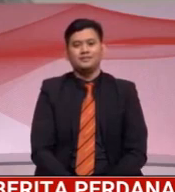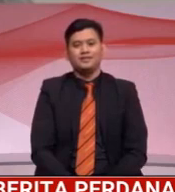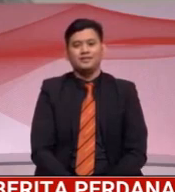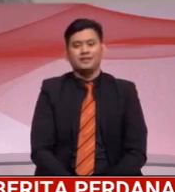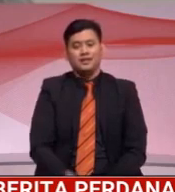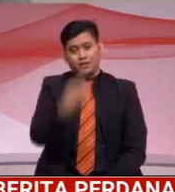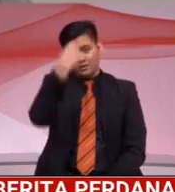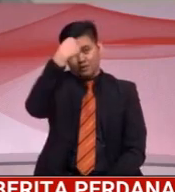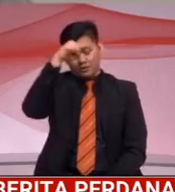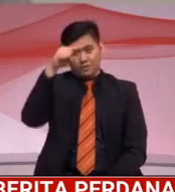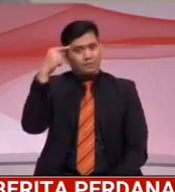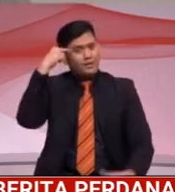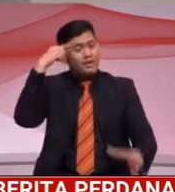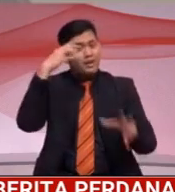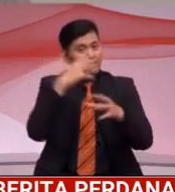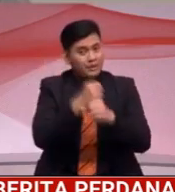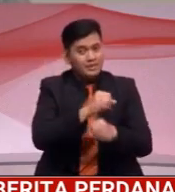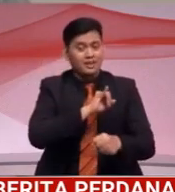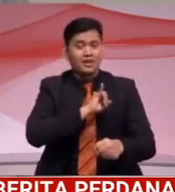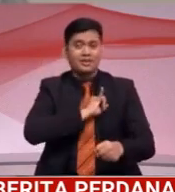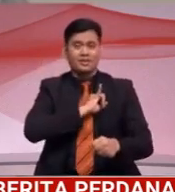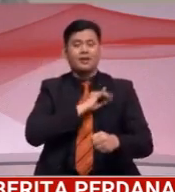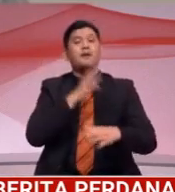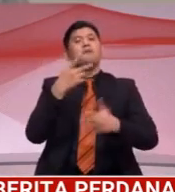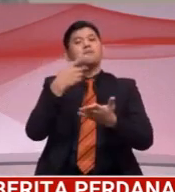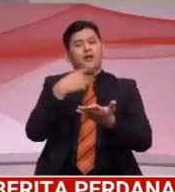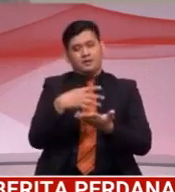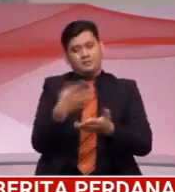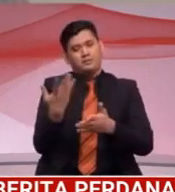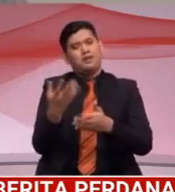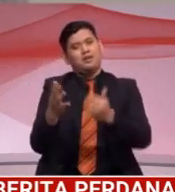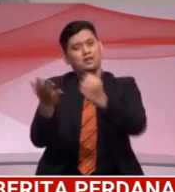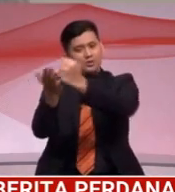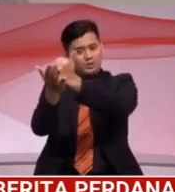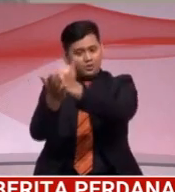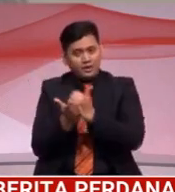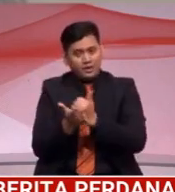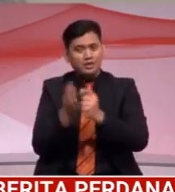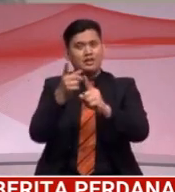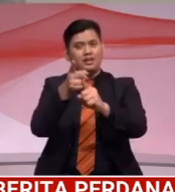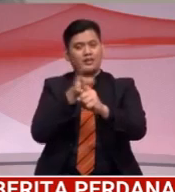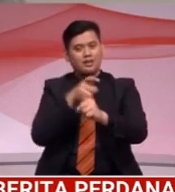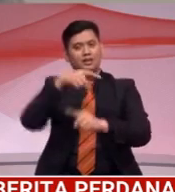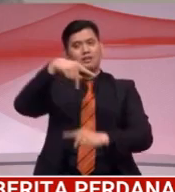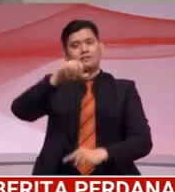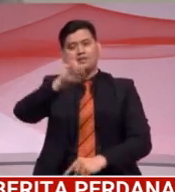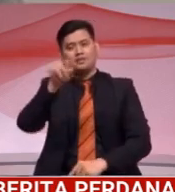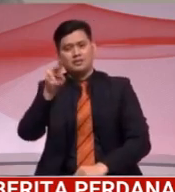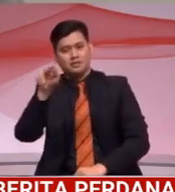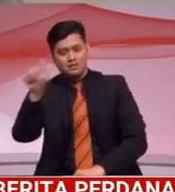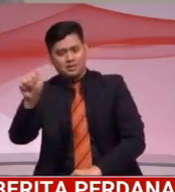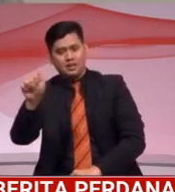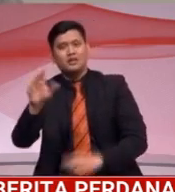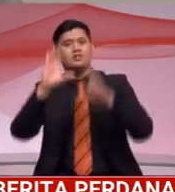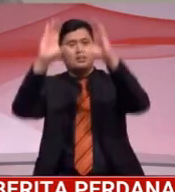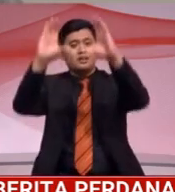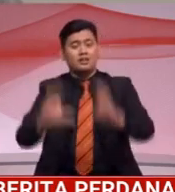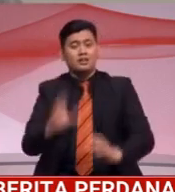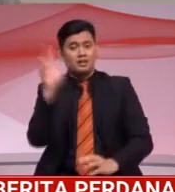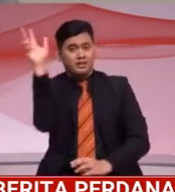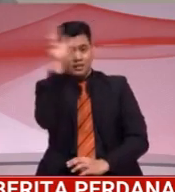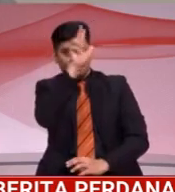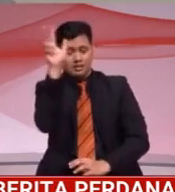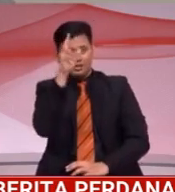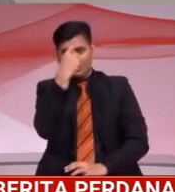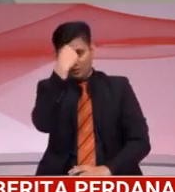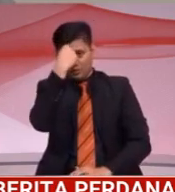Pada pendapat saya, pembiayaan mikrokredit penjana ini merupakan salah satu langkah proaktif daripada pihak kerajaan dalam